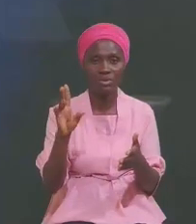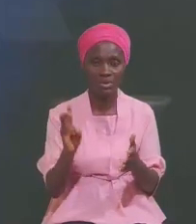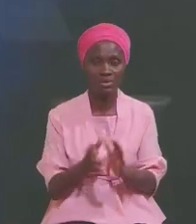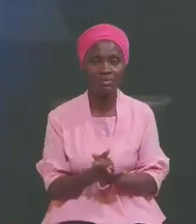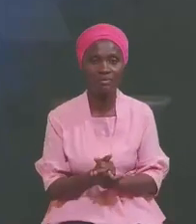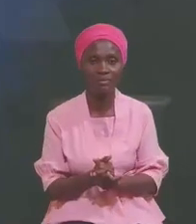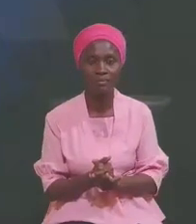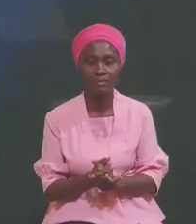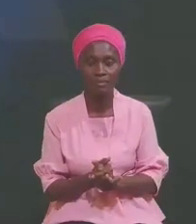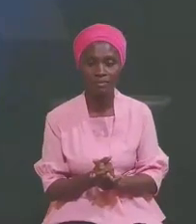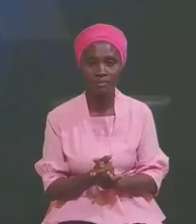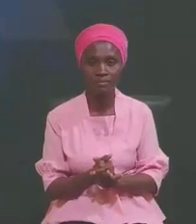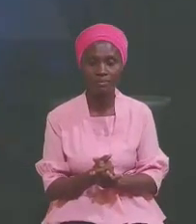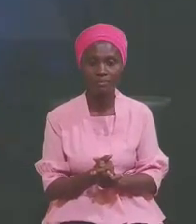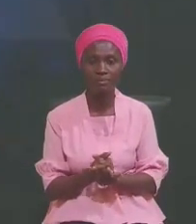Marc 10,